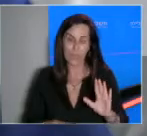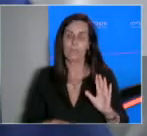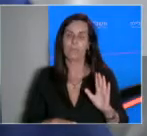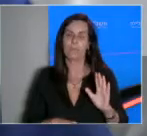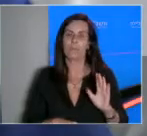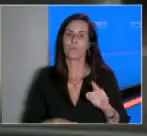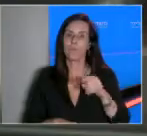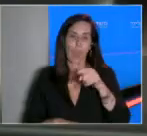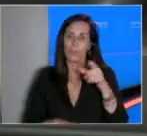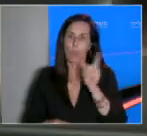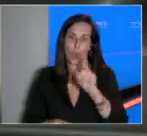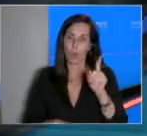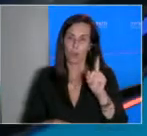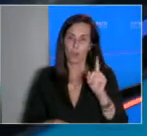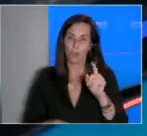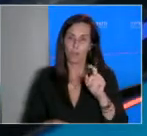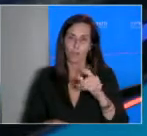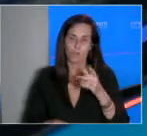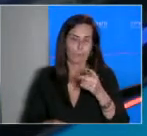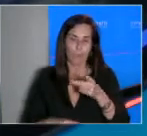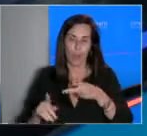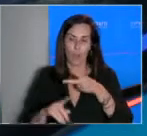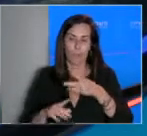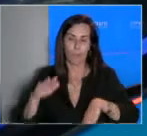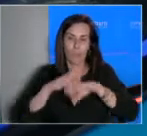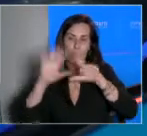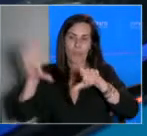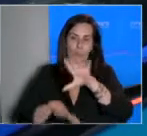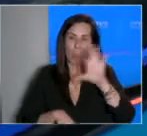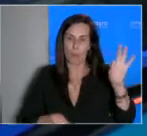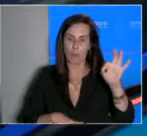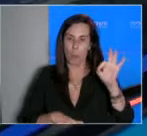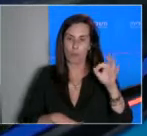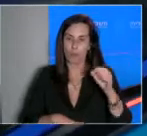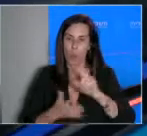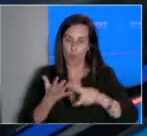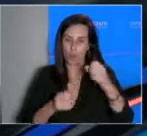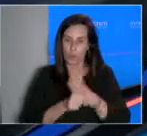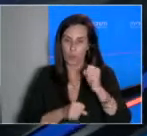טועה, אתן לא עוברות את 7,500 השקלים בשכר הממוצע לעובדת